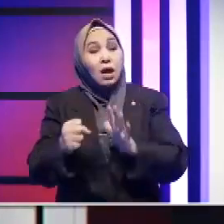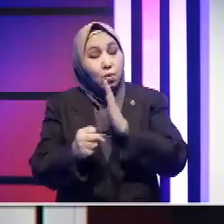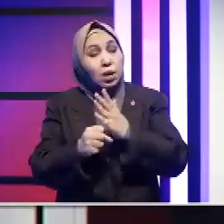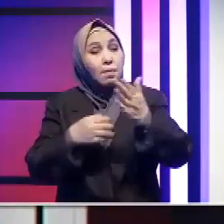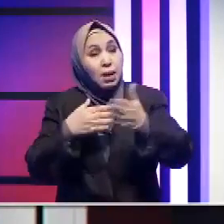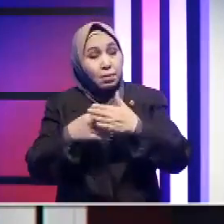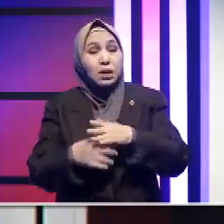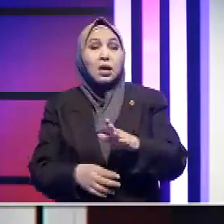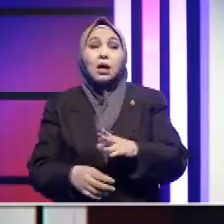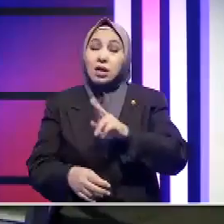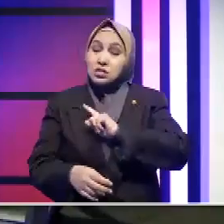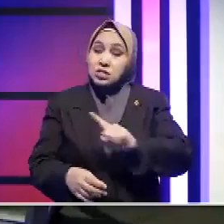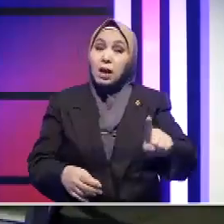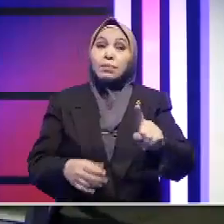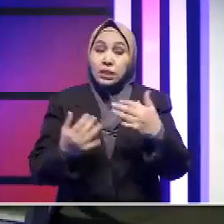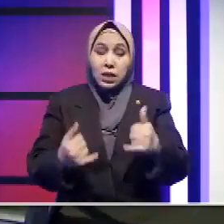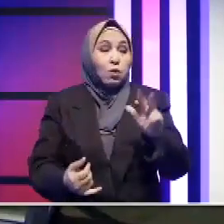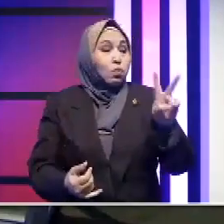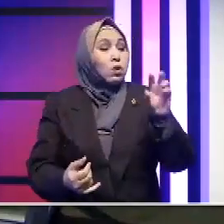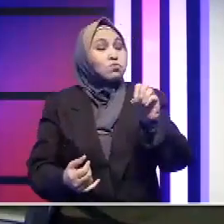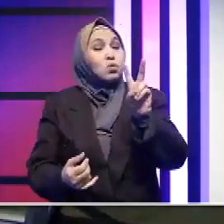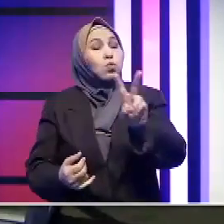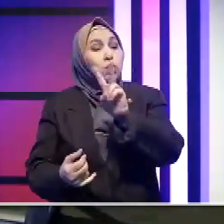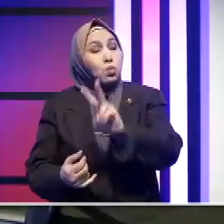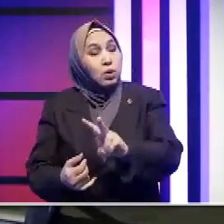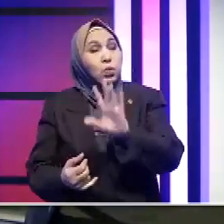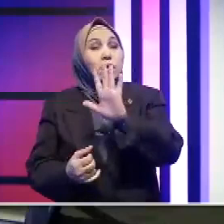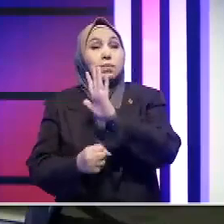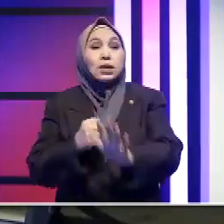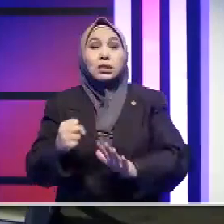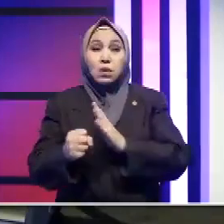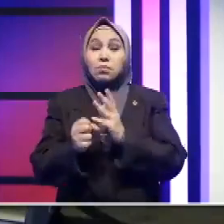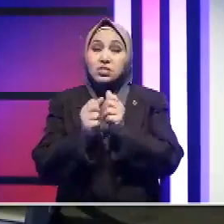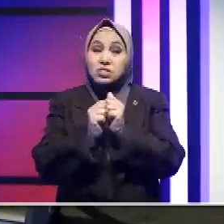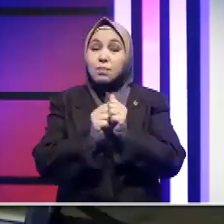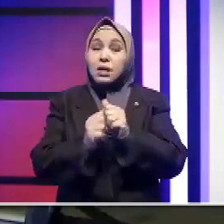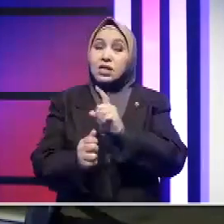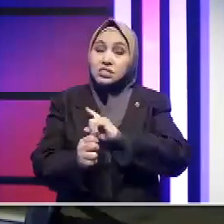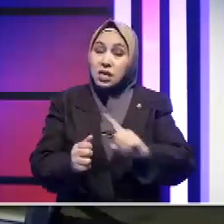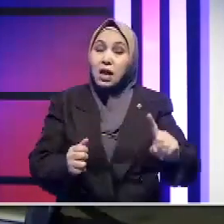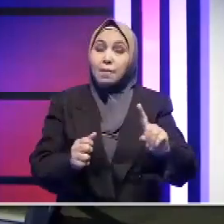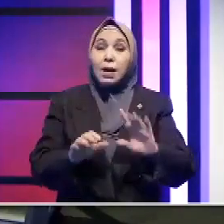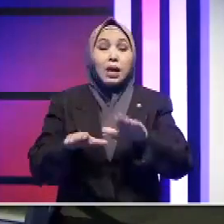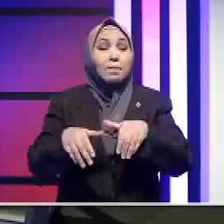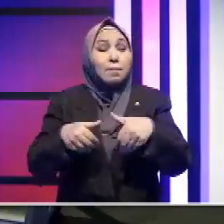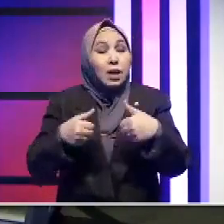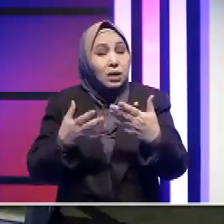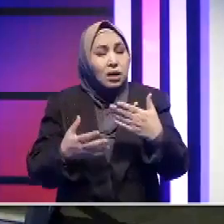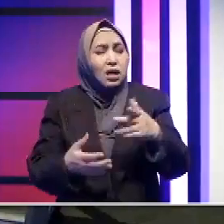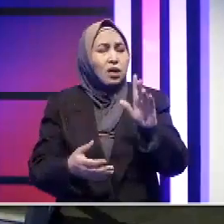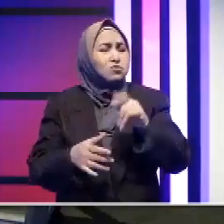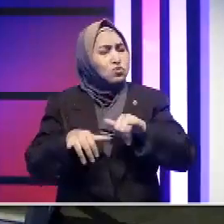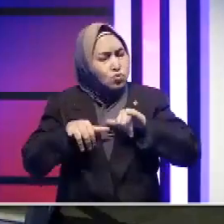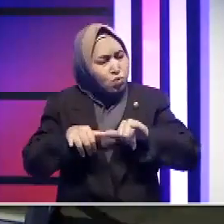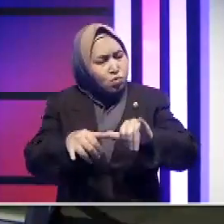kembali pada agama Fitrah dan sekarang nih 2022 banget lima tahun ya bersama Islam bagaimana yyyy terus ya komite